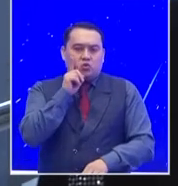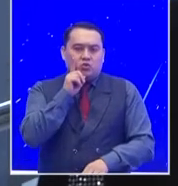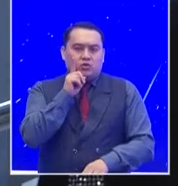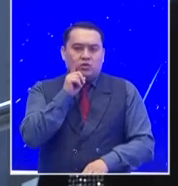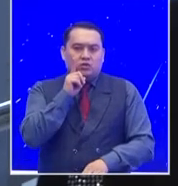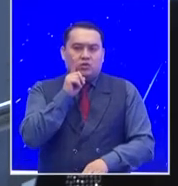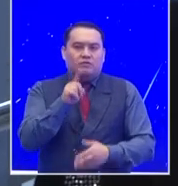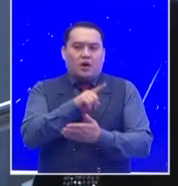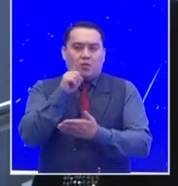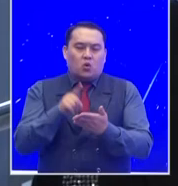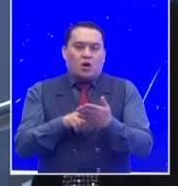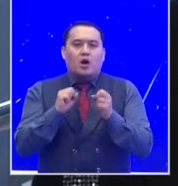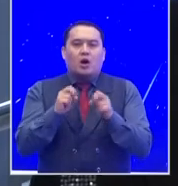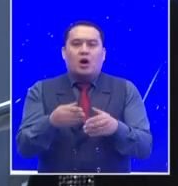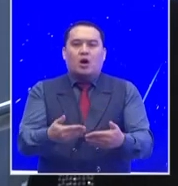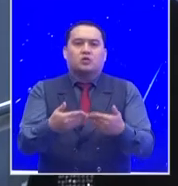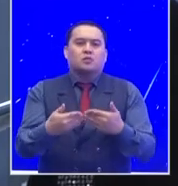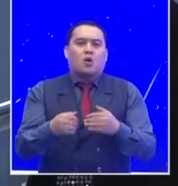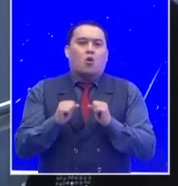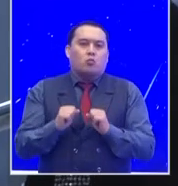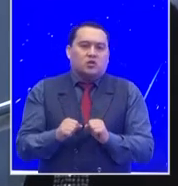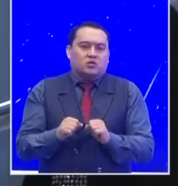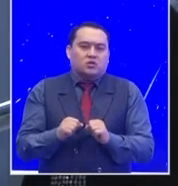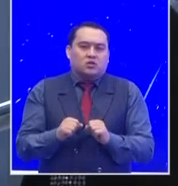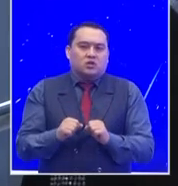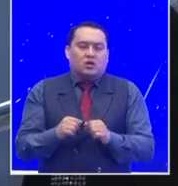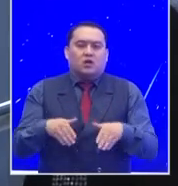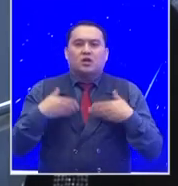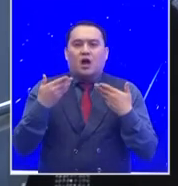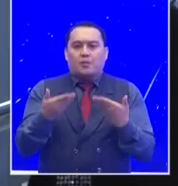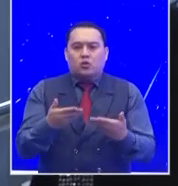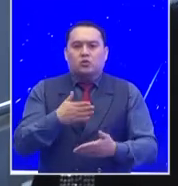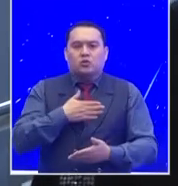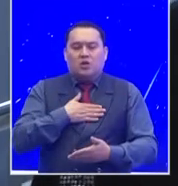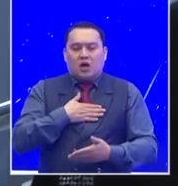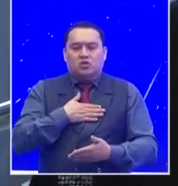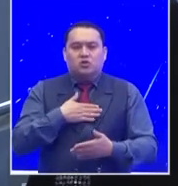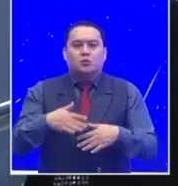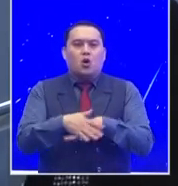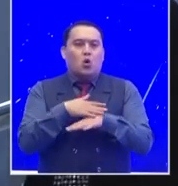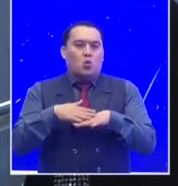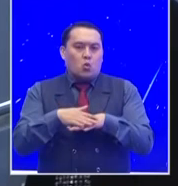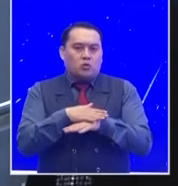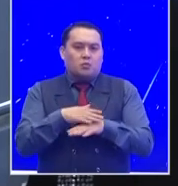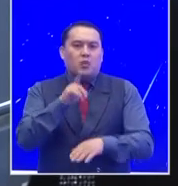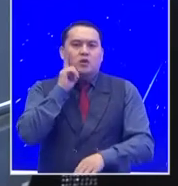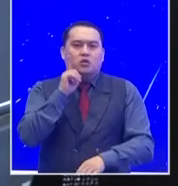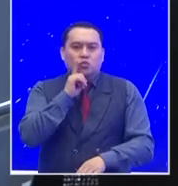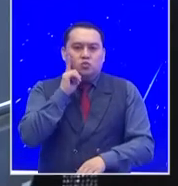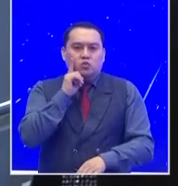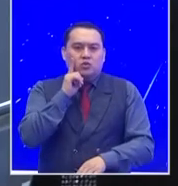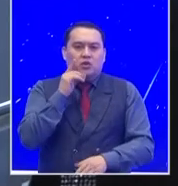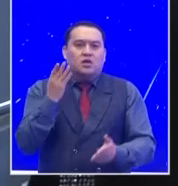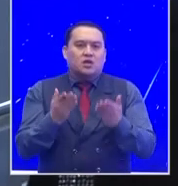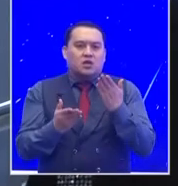основном задавала вопросы, как себя уберечь. Поэтому мы еще раз рекомендуем нашим горожанам, всем, и молодежи тоже, если